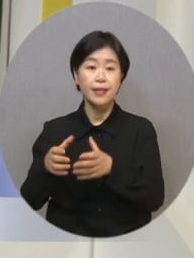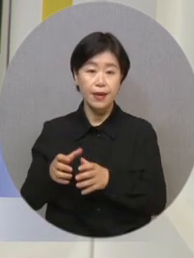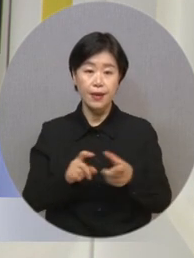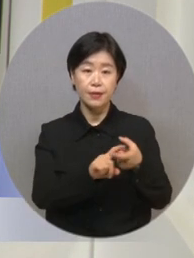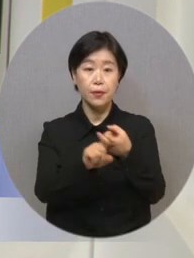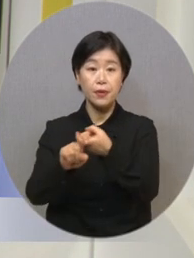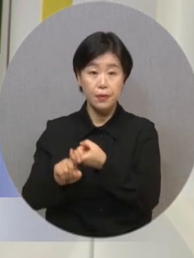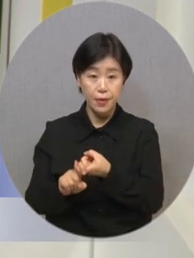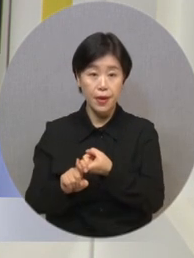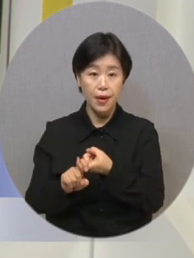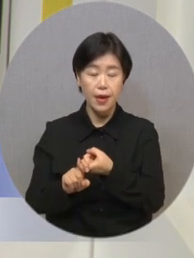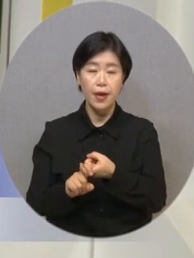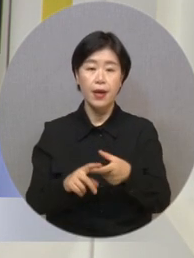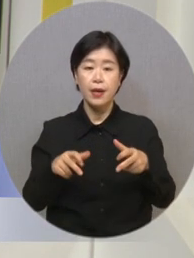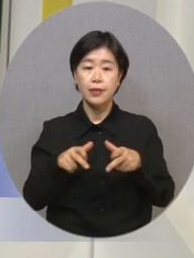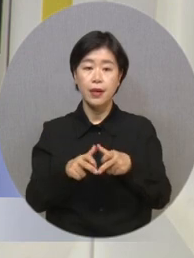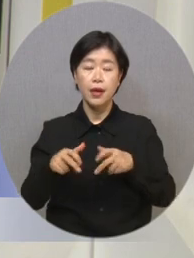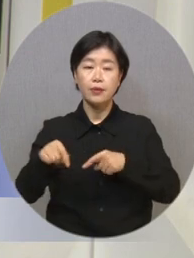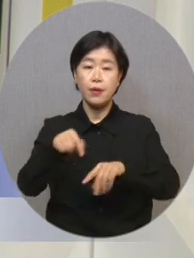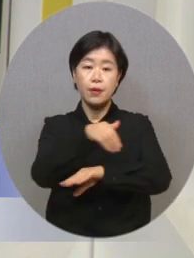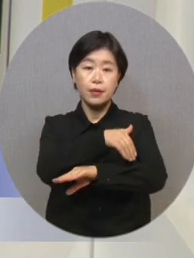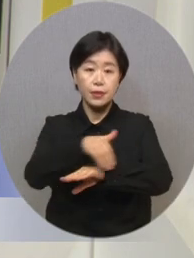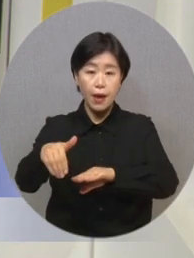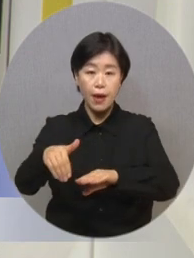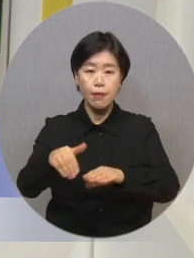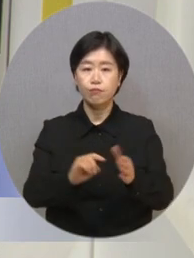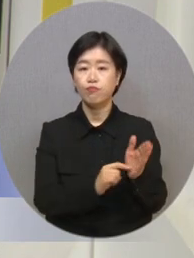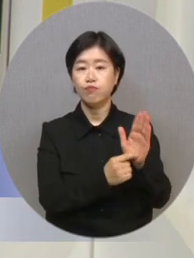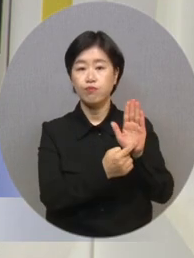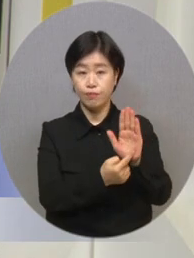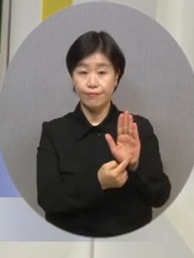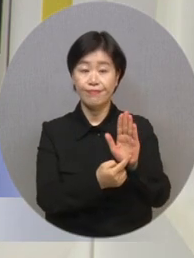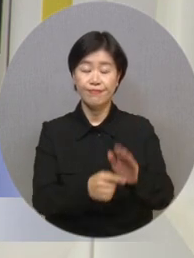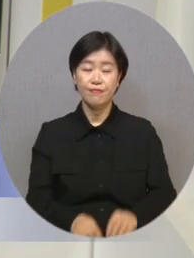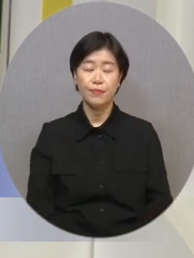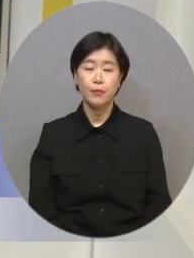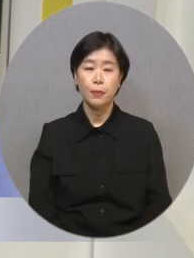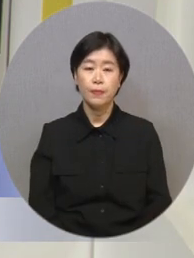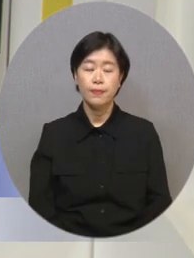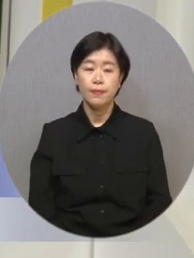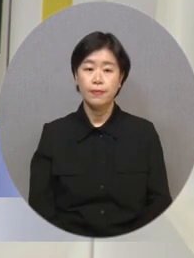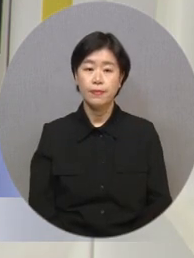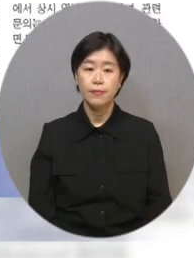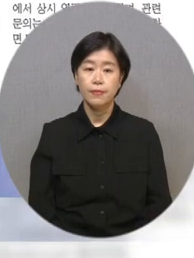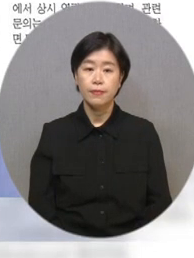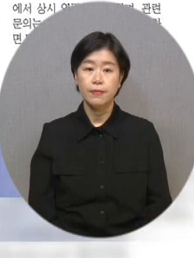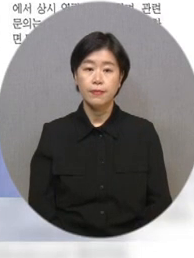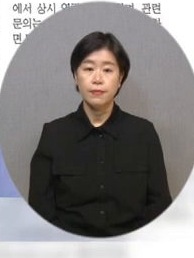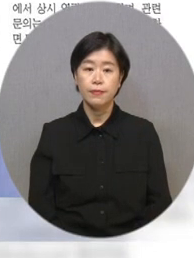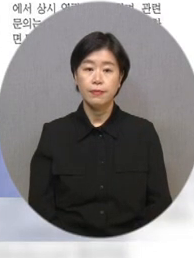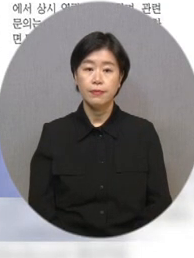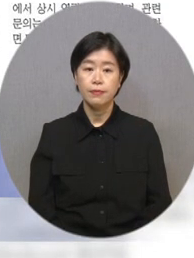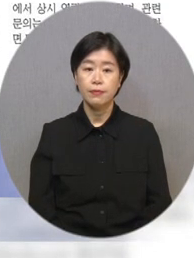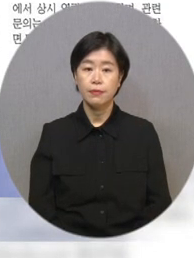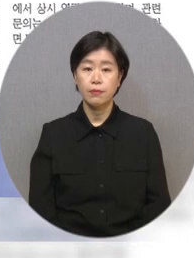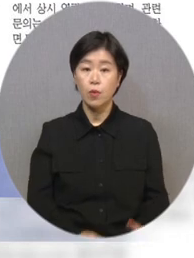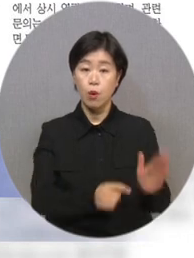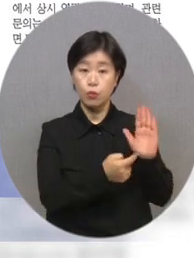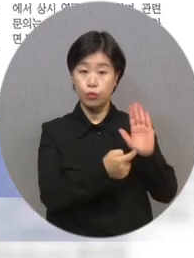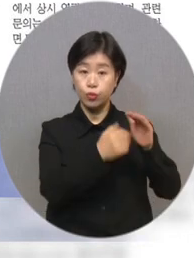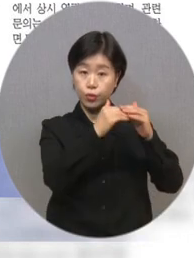연맹이 장애인 정책 리포트 제 483호 발간했다 소식을 전하고 있습니다 이번